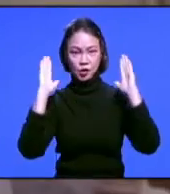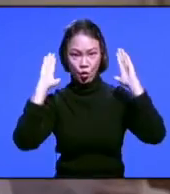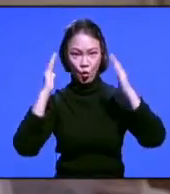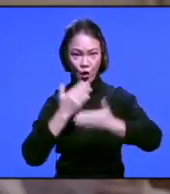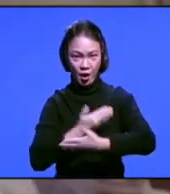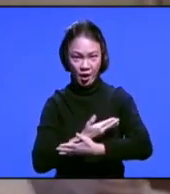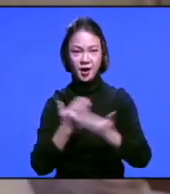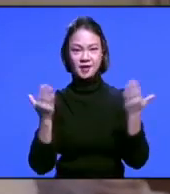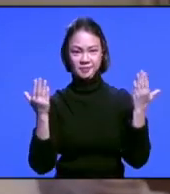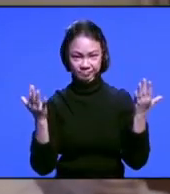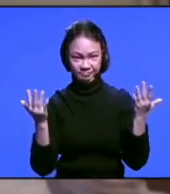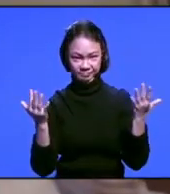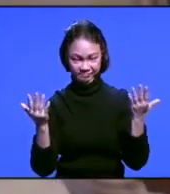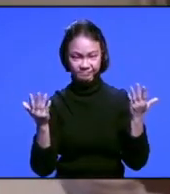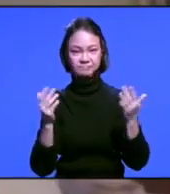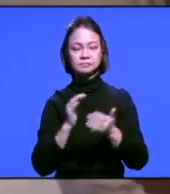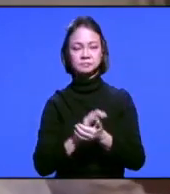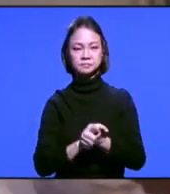pemirsa,